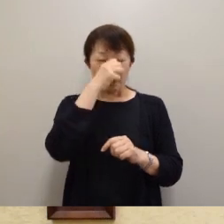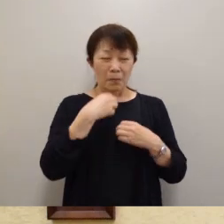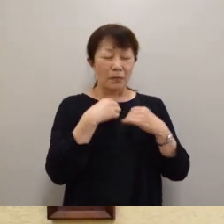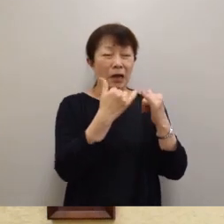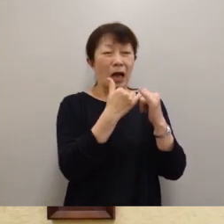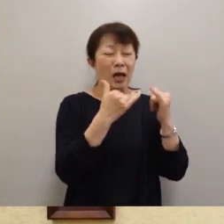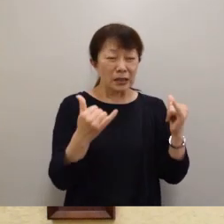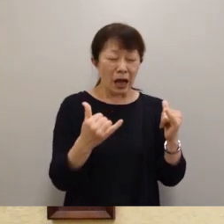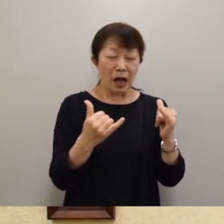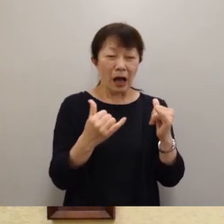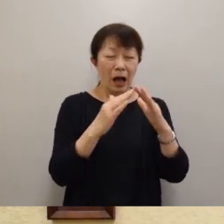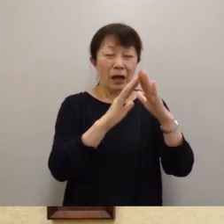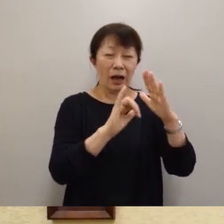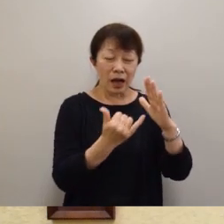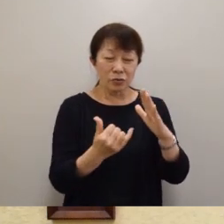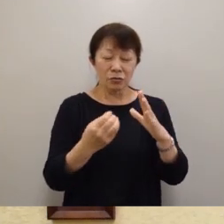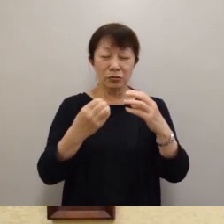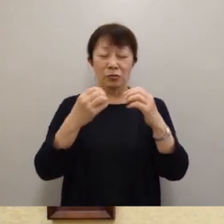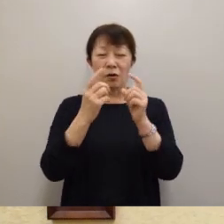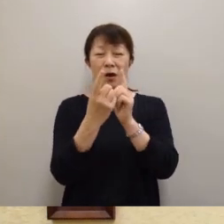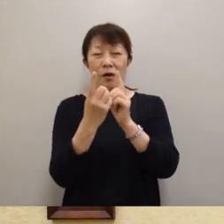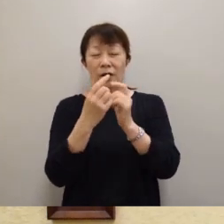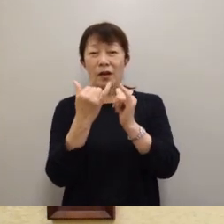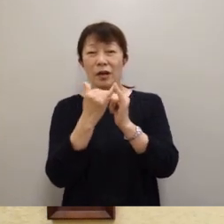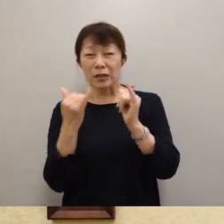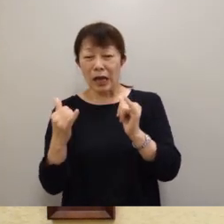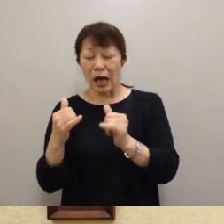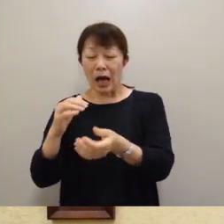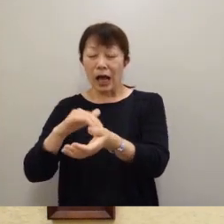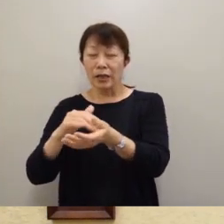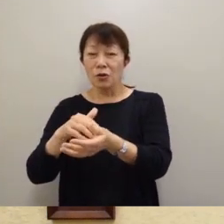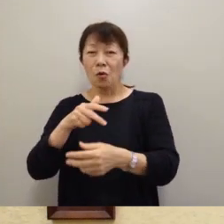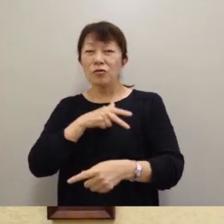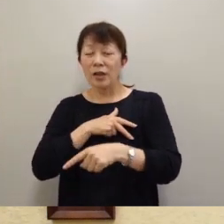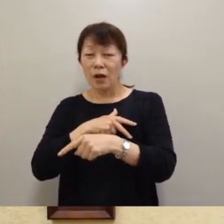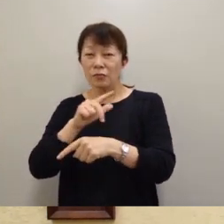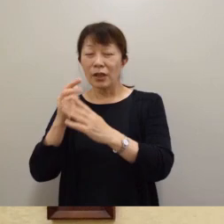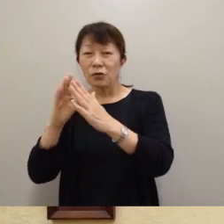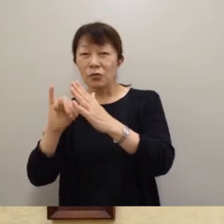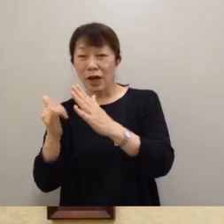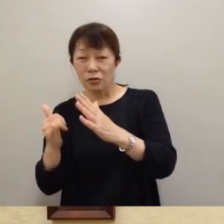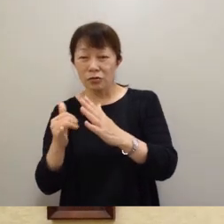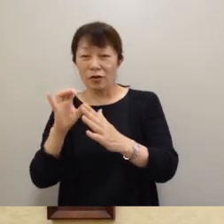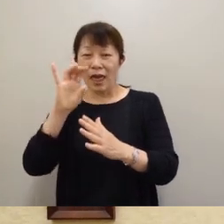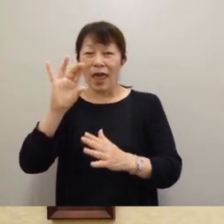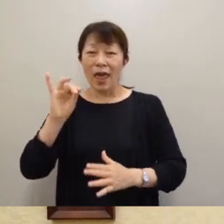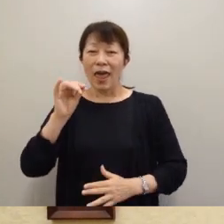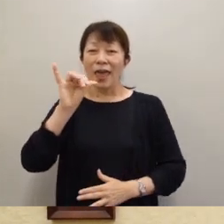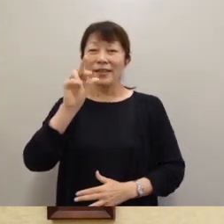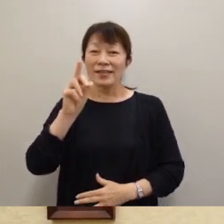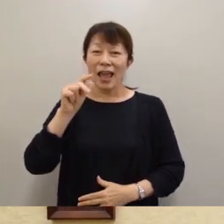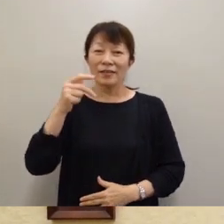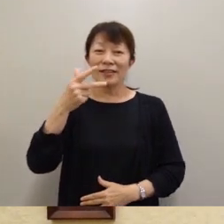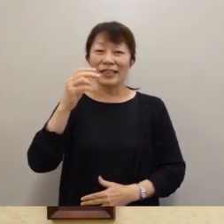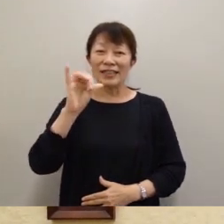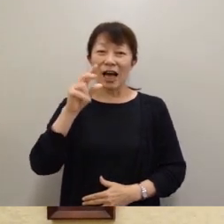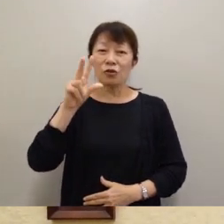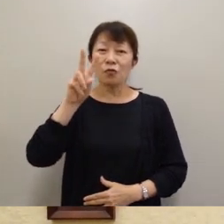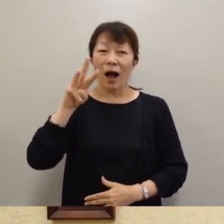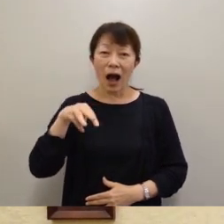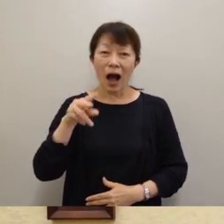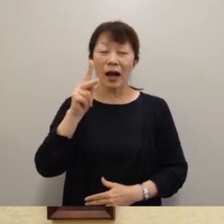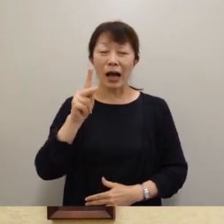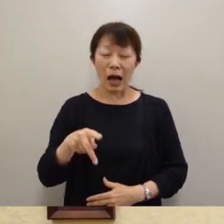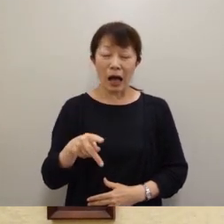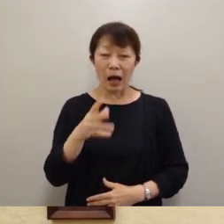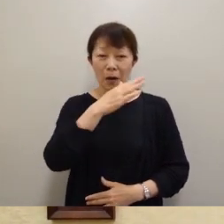族、濃厚接触者、治療にあたっている医療スタッフとそのご家族、エッセンシャルワーカーと呼ばれる私たちの日常生活